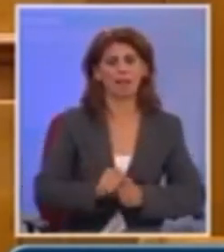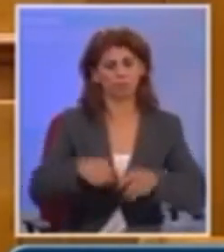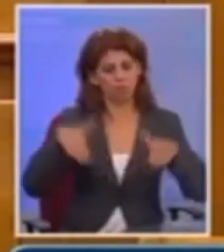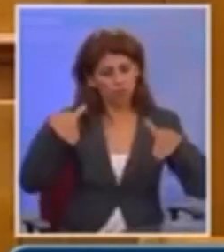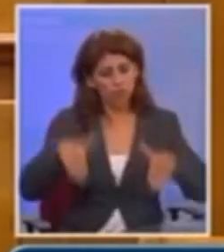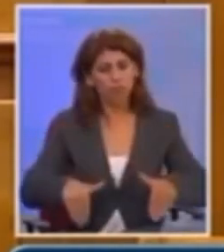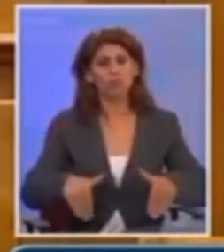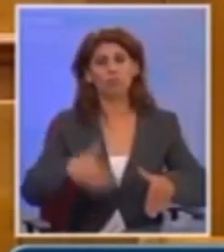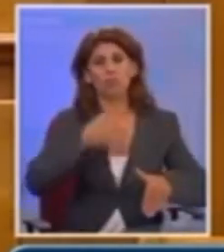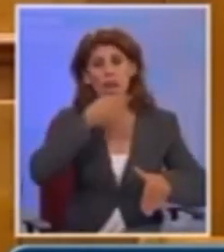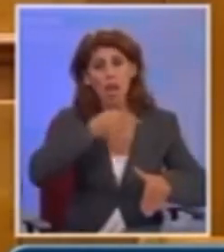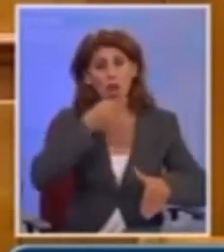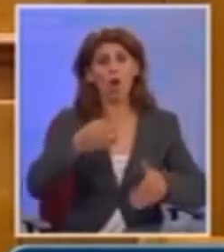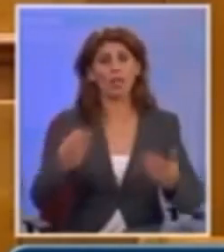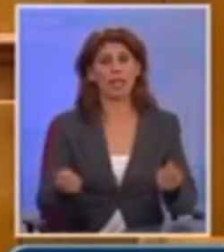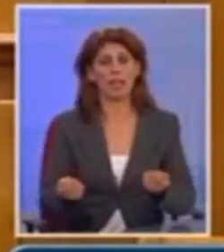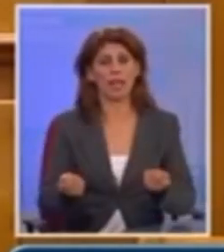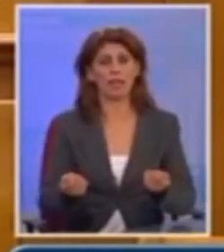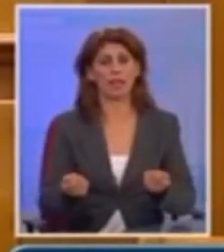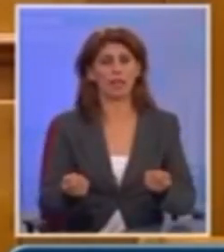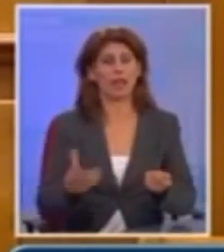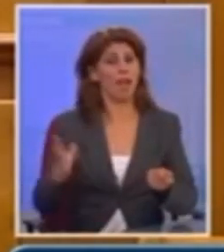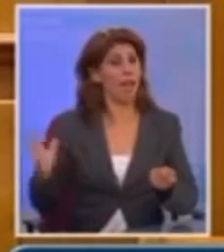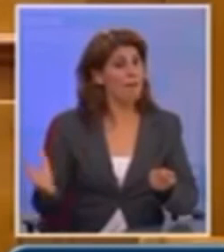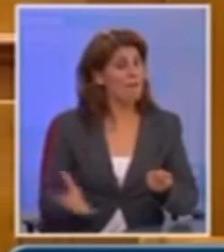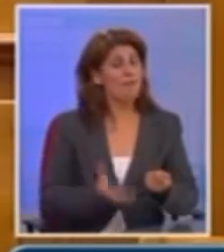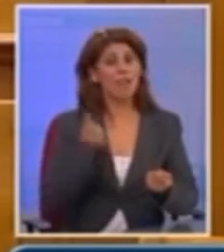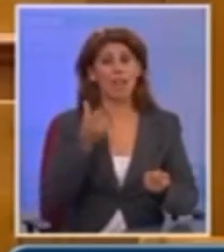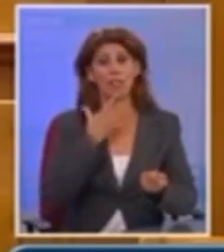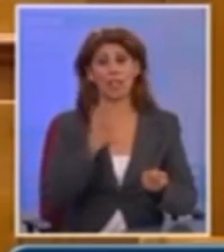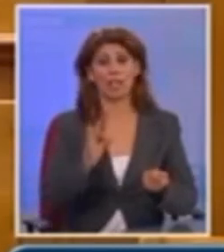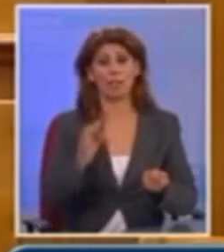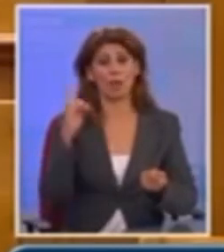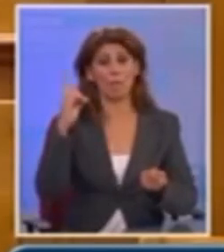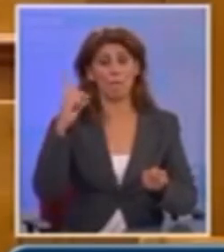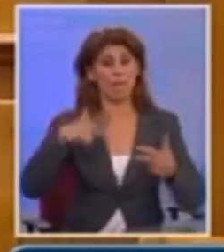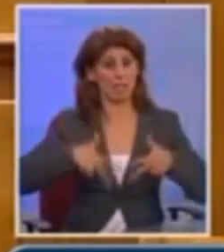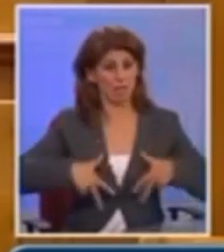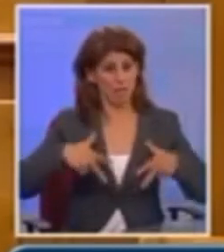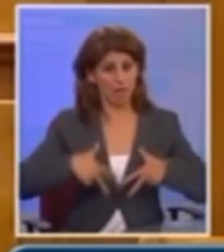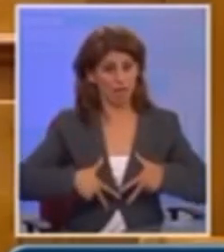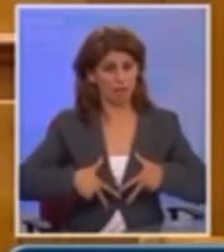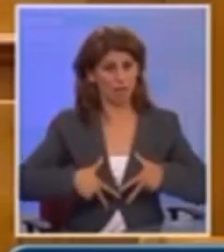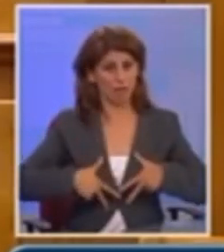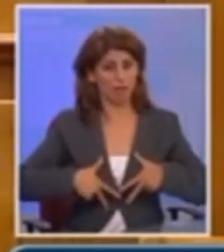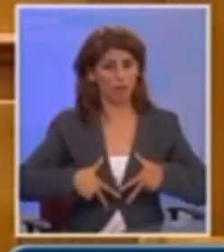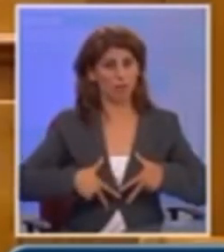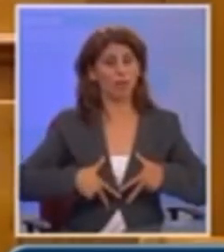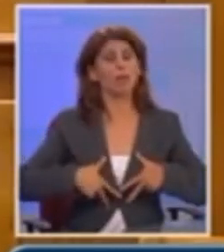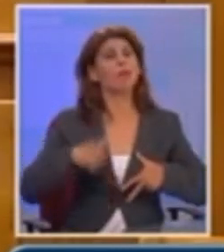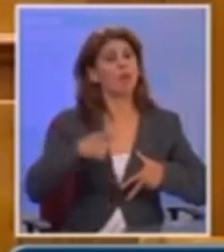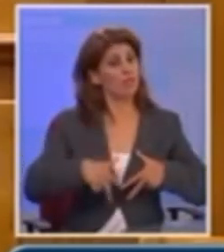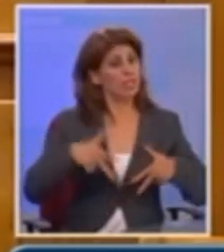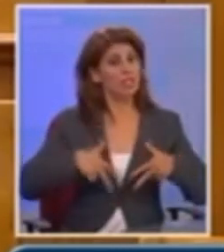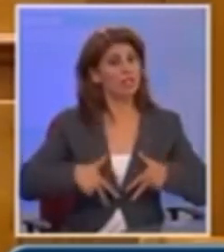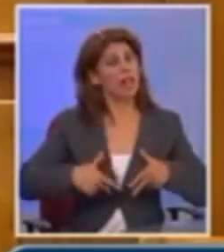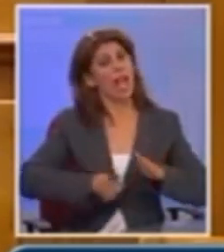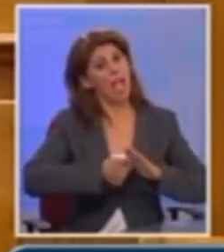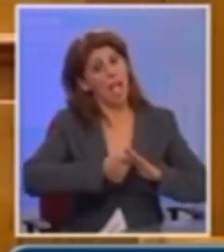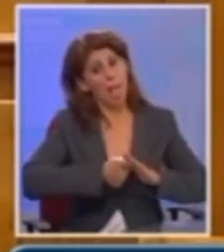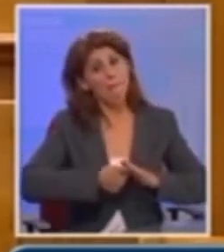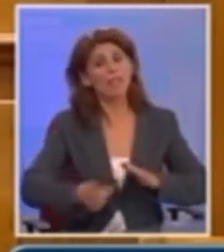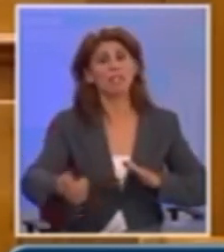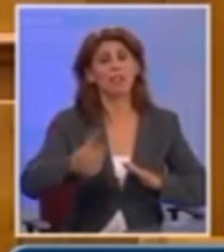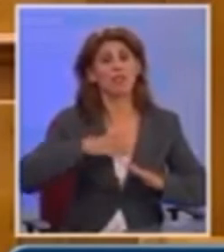συνέπεια, με λόγια και έργα. Βρέθηκε λοιπόν μια κυβέρνηση η οποία επιστρέφει στο